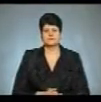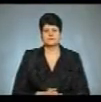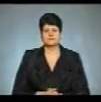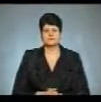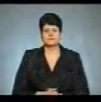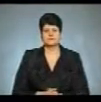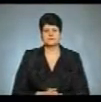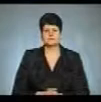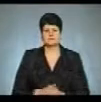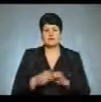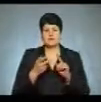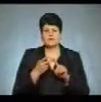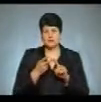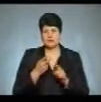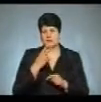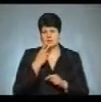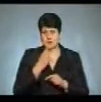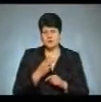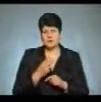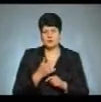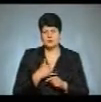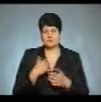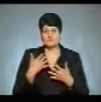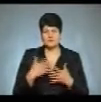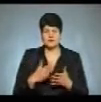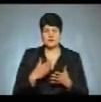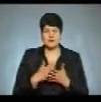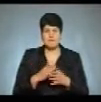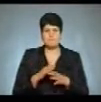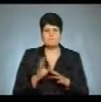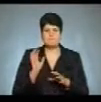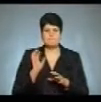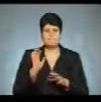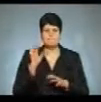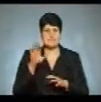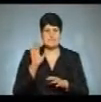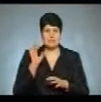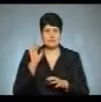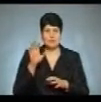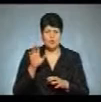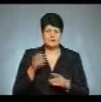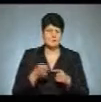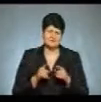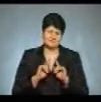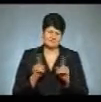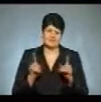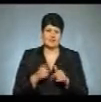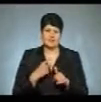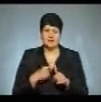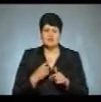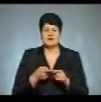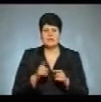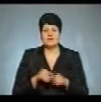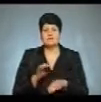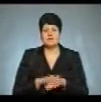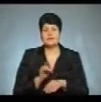Друга, як ви бачите, це вже йде у нас так званий баскетбол. Ну, це специфічна назва, але факт того, що стається